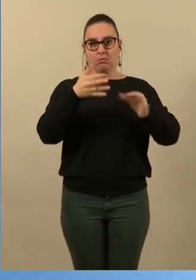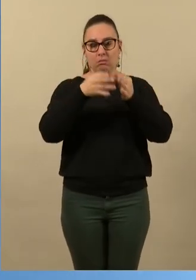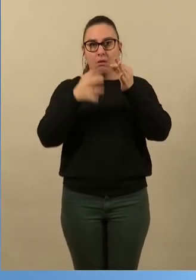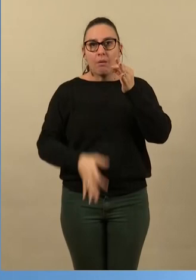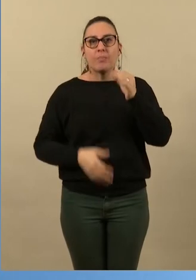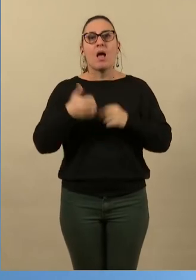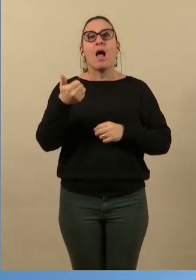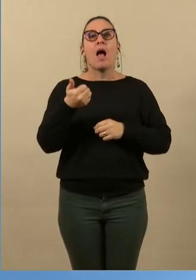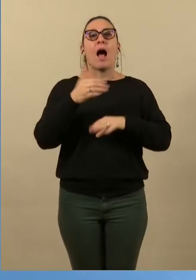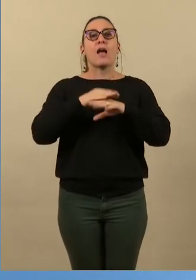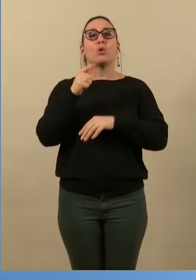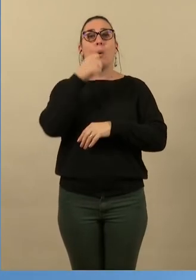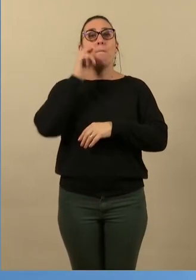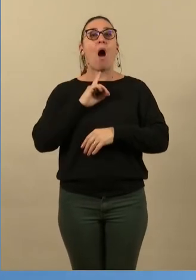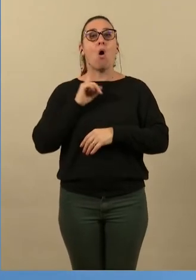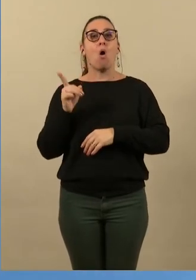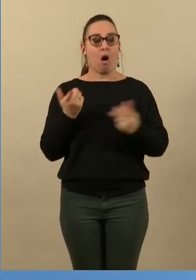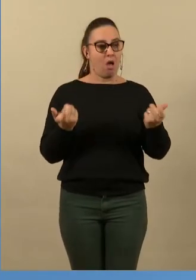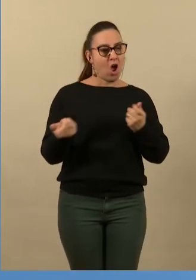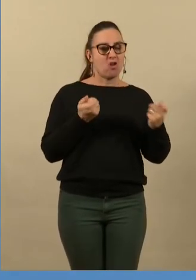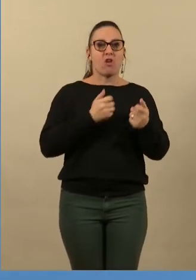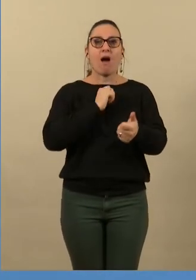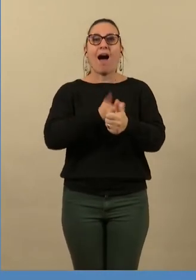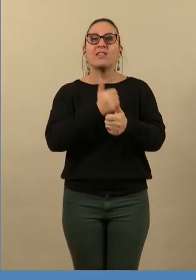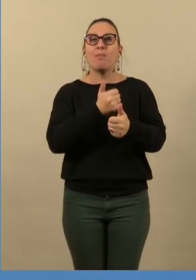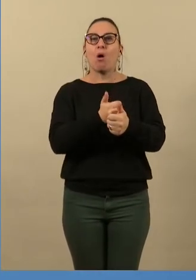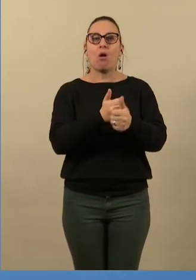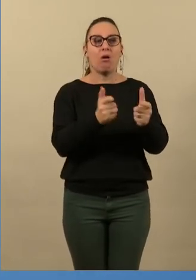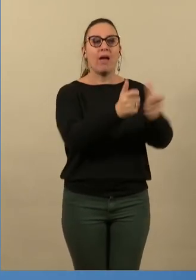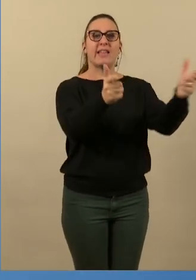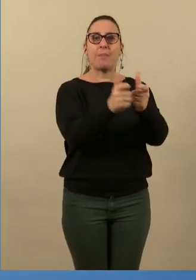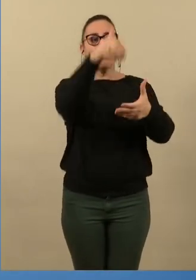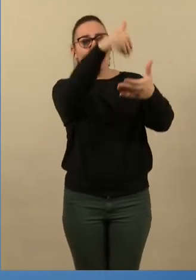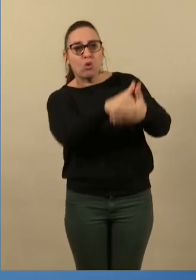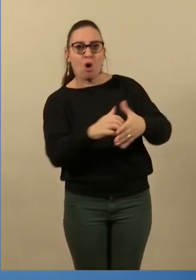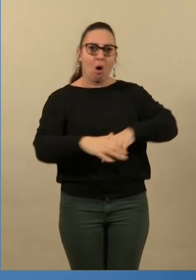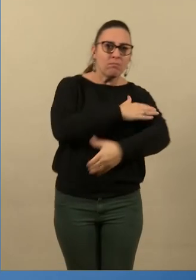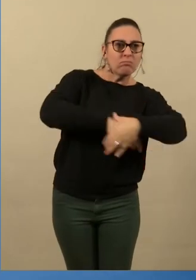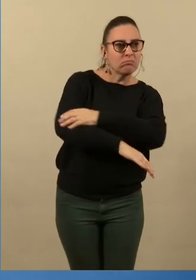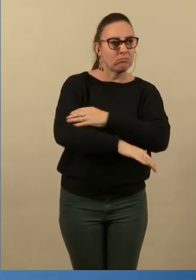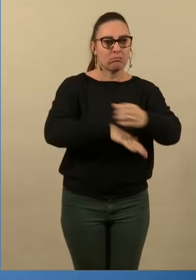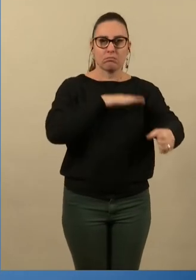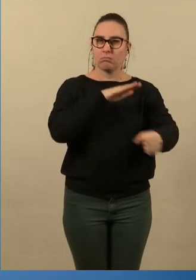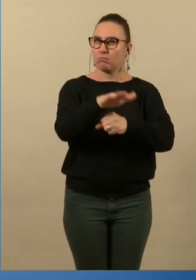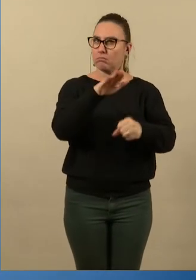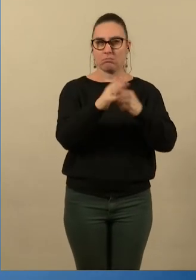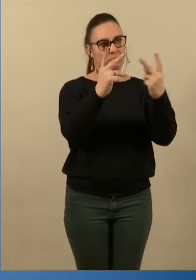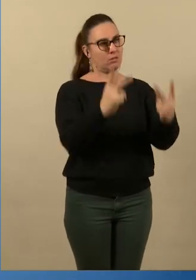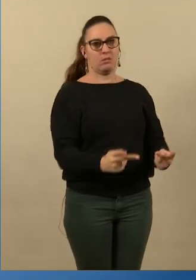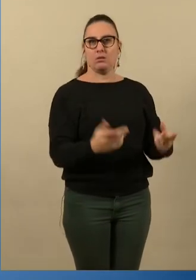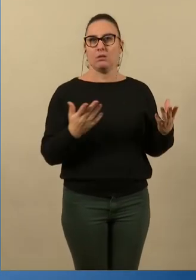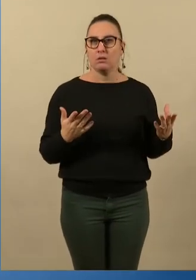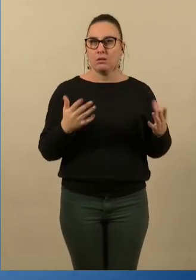d'un parent sur deux la gestion des cas de harcèlement par les établissements est jugé insatisfaisante et que